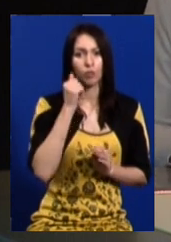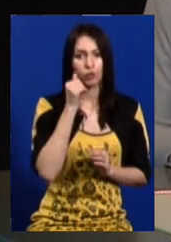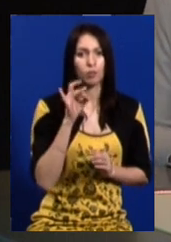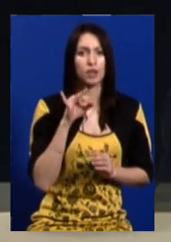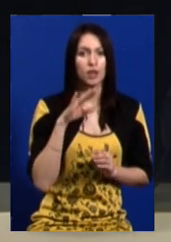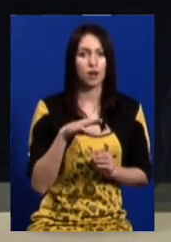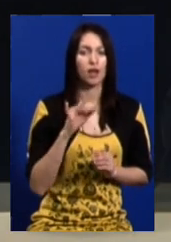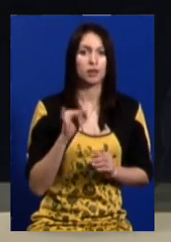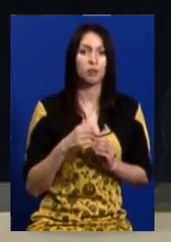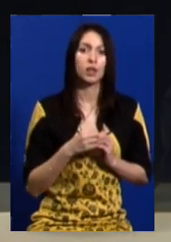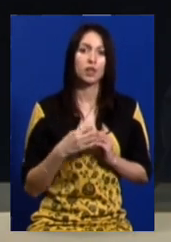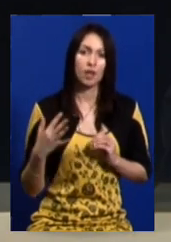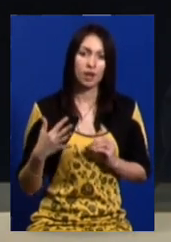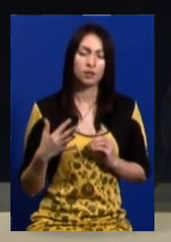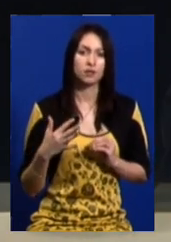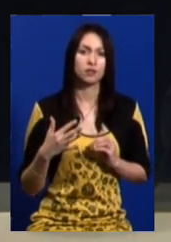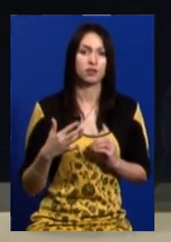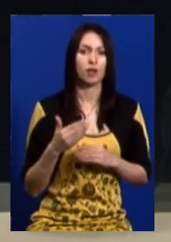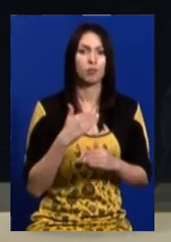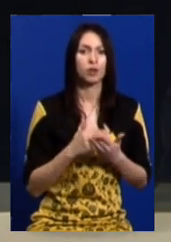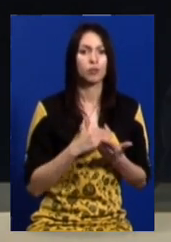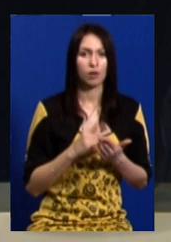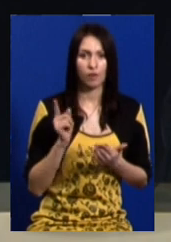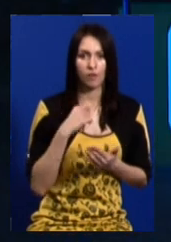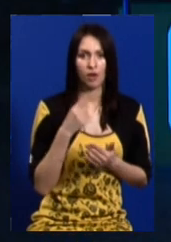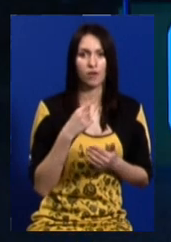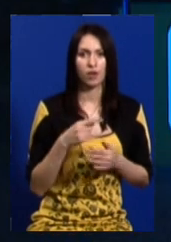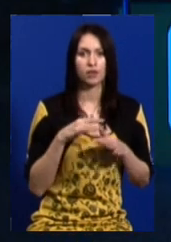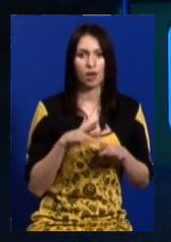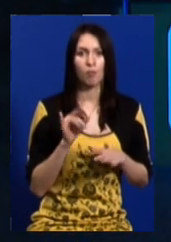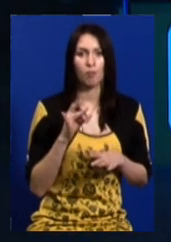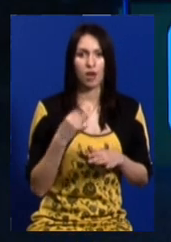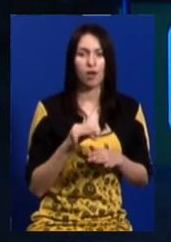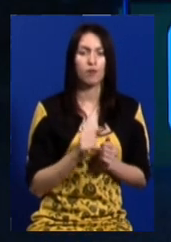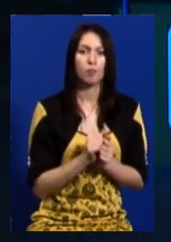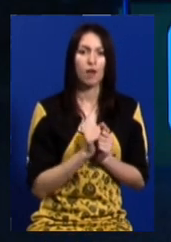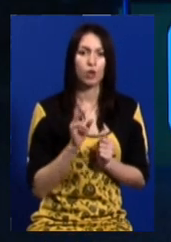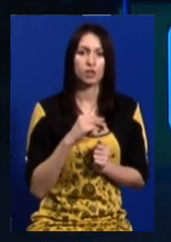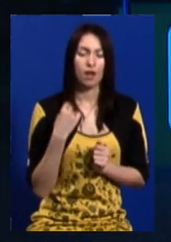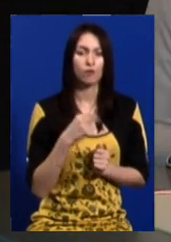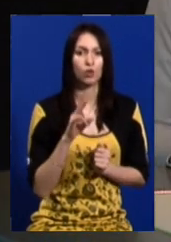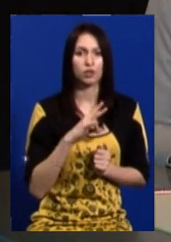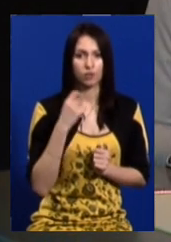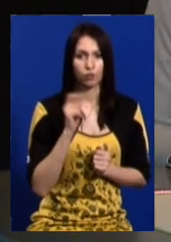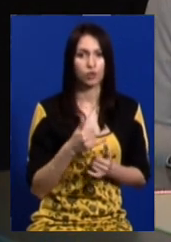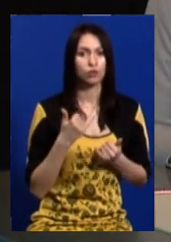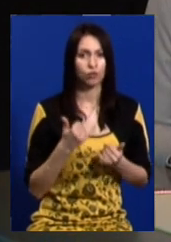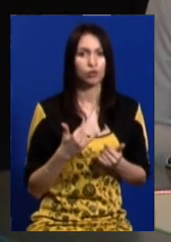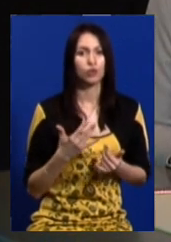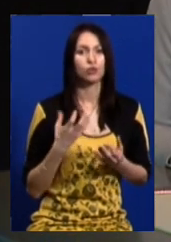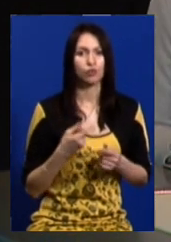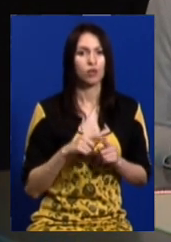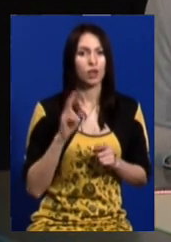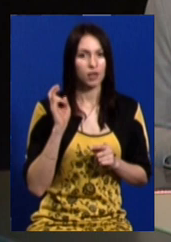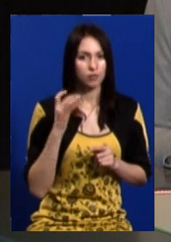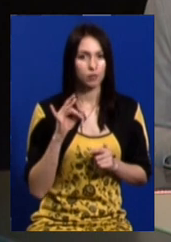і 15, ви перед програмою говорили, діючих парафій Православної церкви України. Ну, точніше, зараз ще це